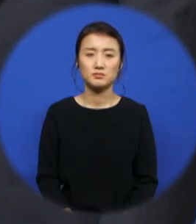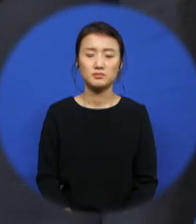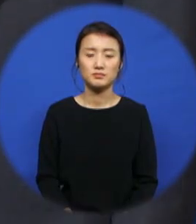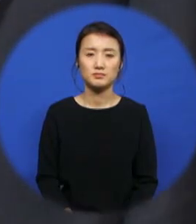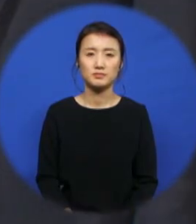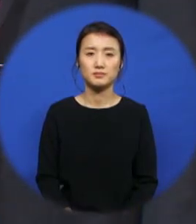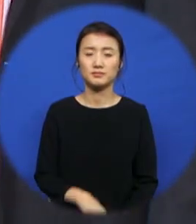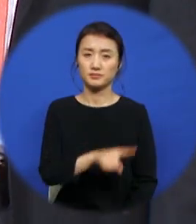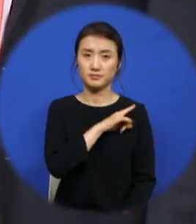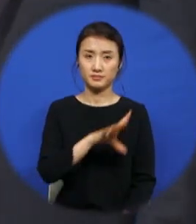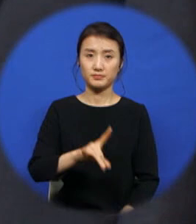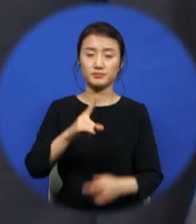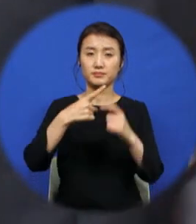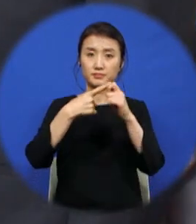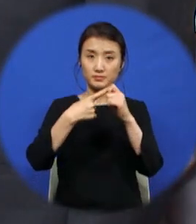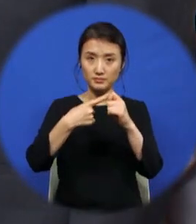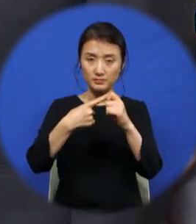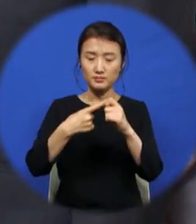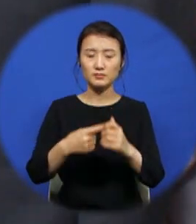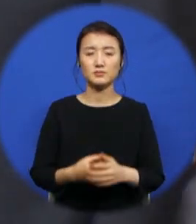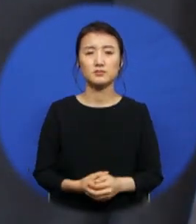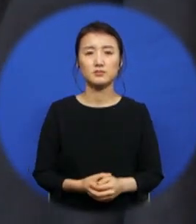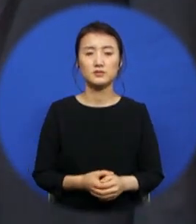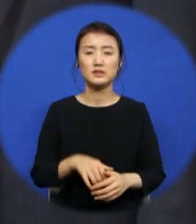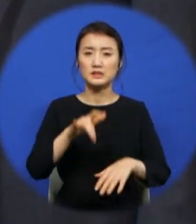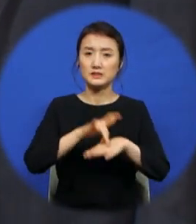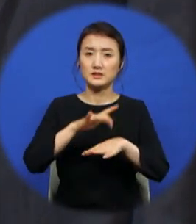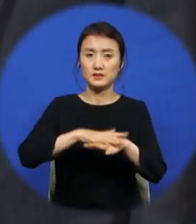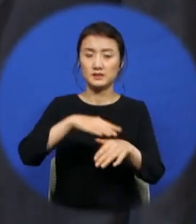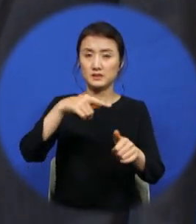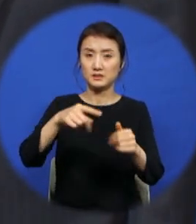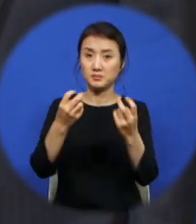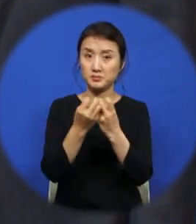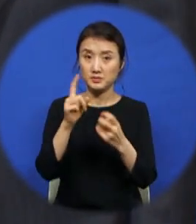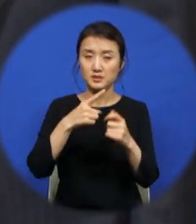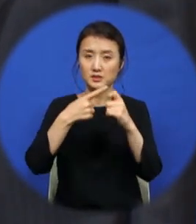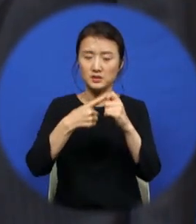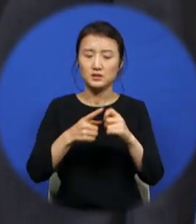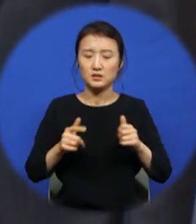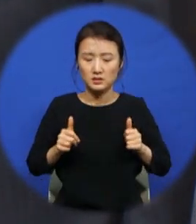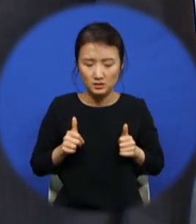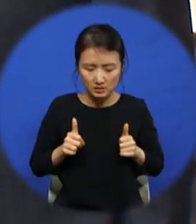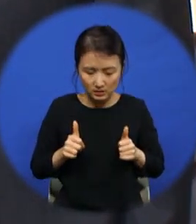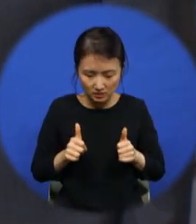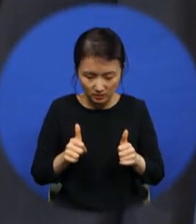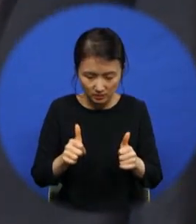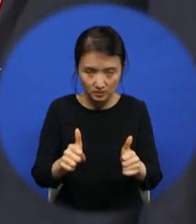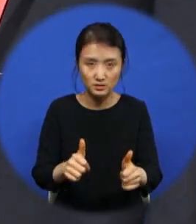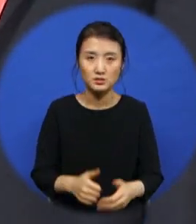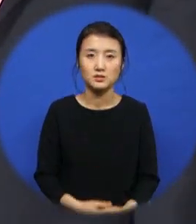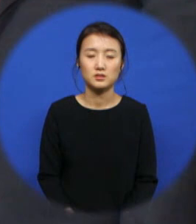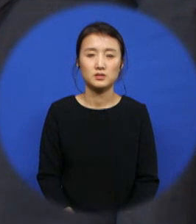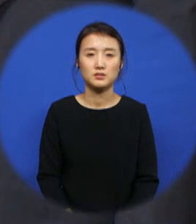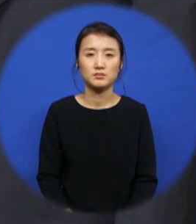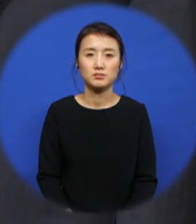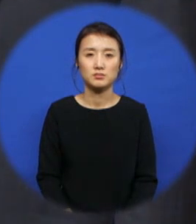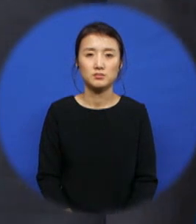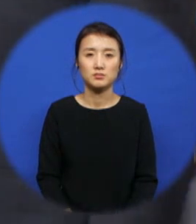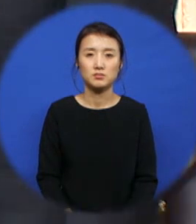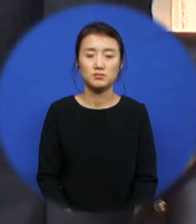첫 번째는 서 깡 가운데 어떤 겉면이 입니다 2 지름이 하는가